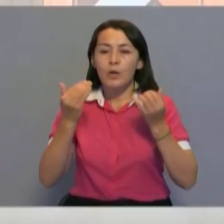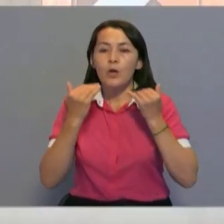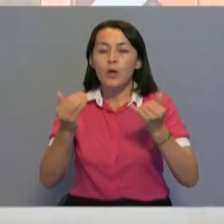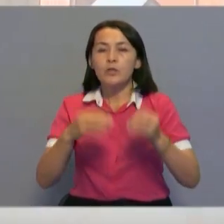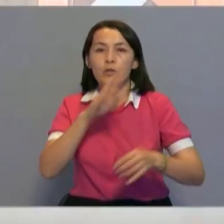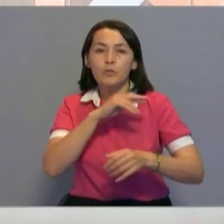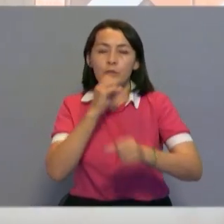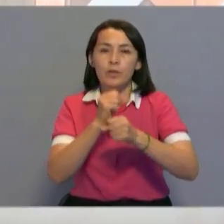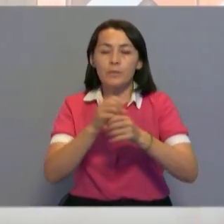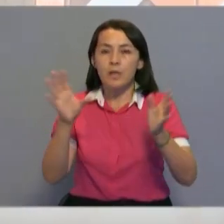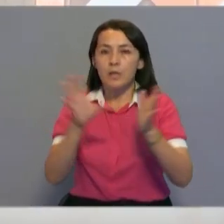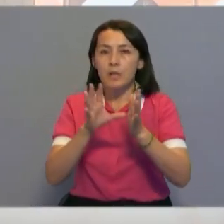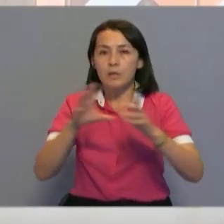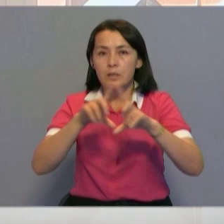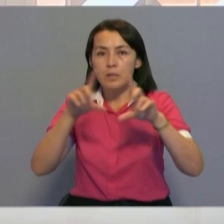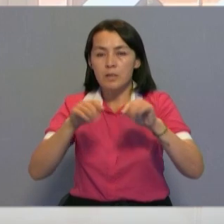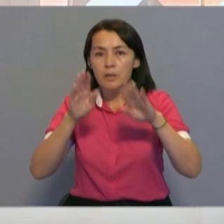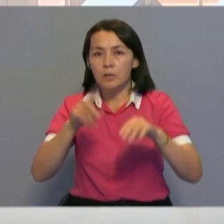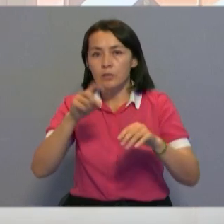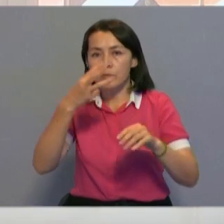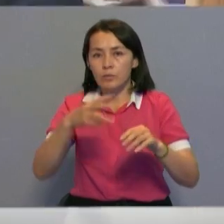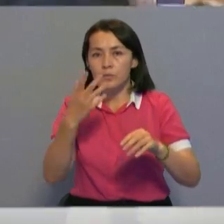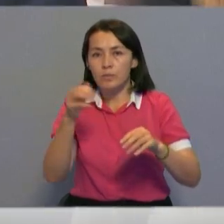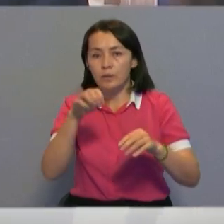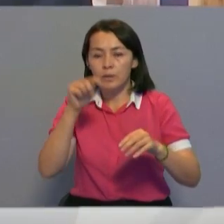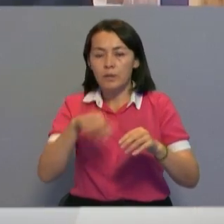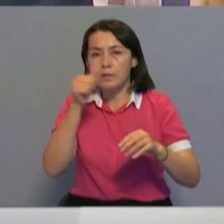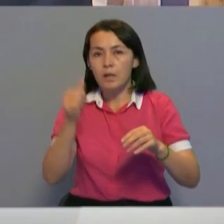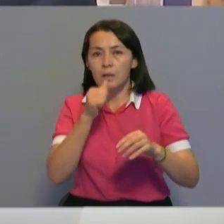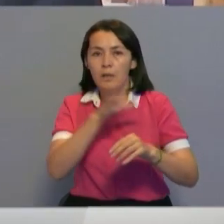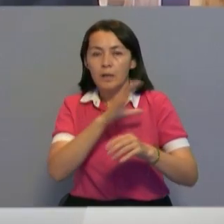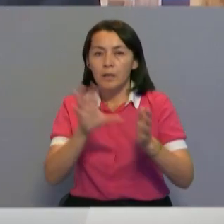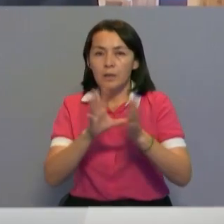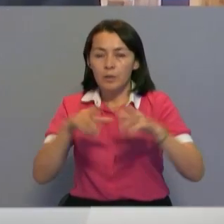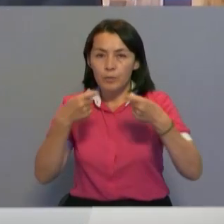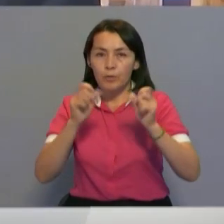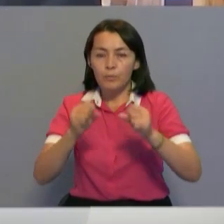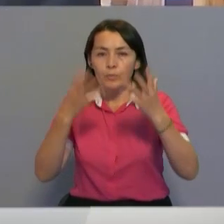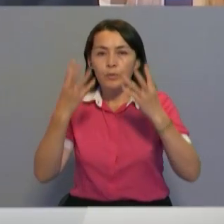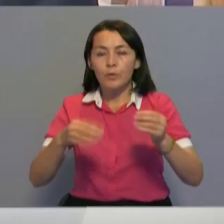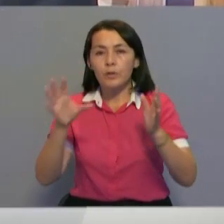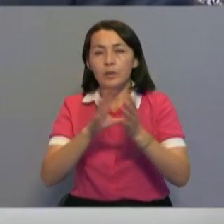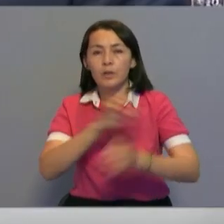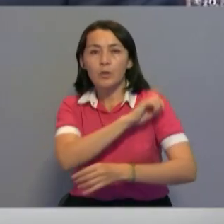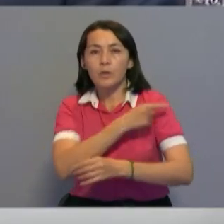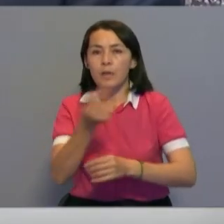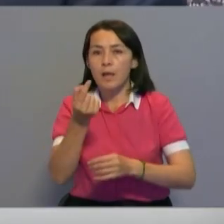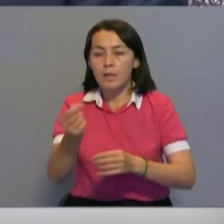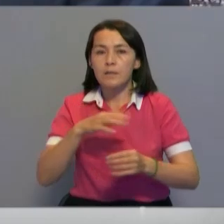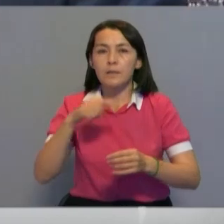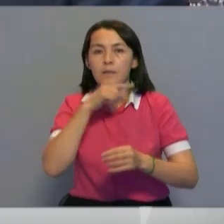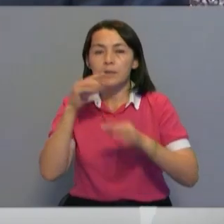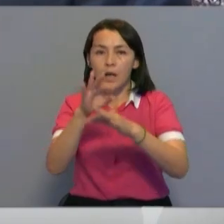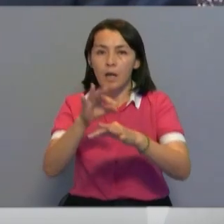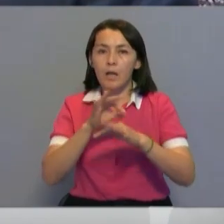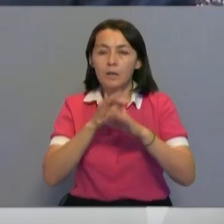Алайда жұмыс деп тұрған электр станциялары тек 135 миллиард киловольт сағат энергия қамтамасыз ете алады. Бүгінде электр қуатының тапшылығын Ресейден